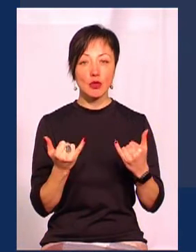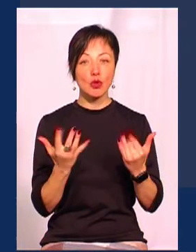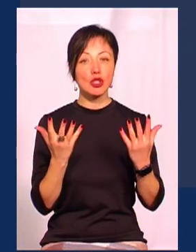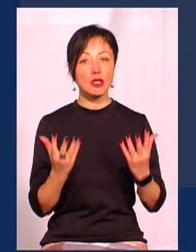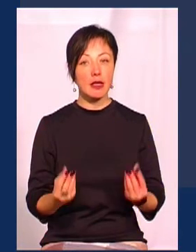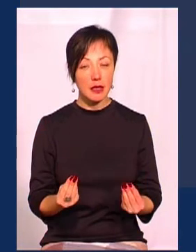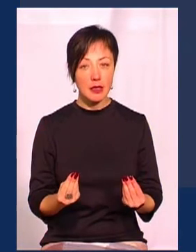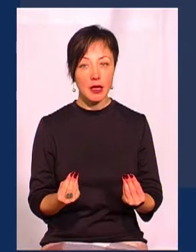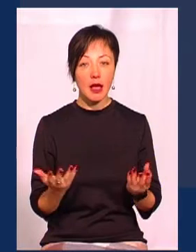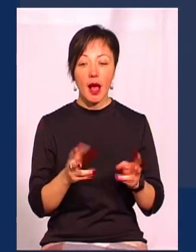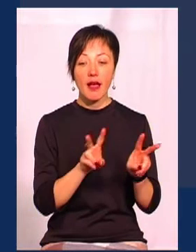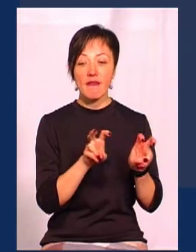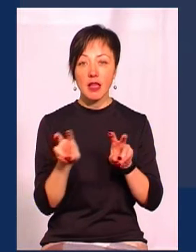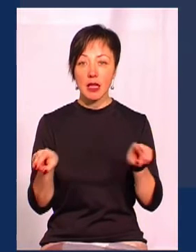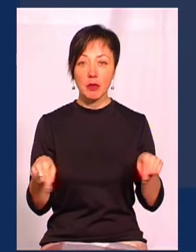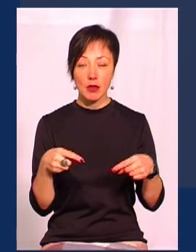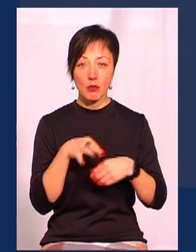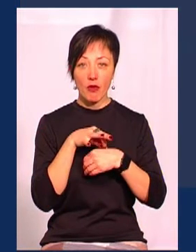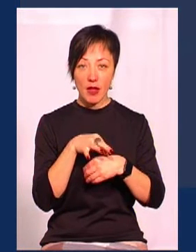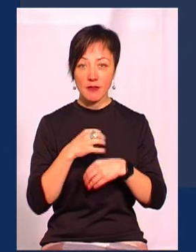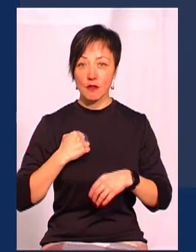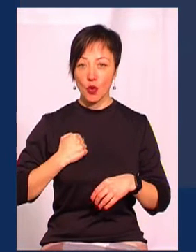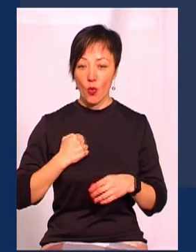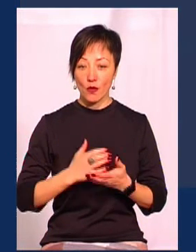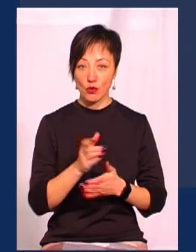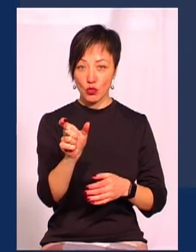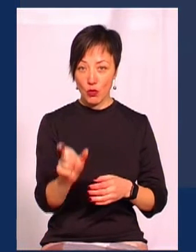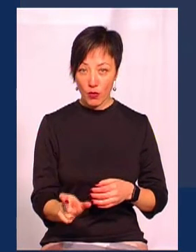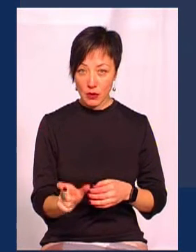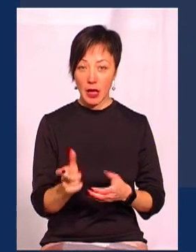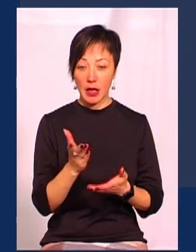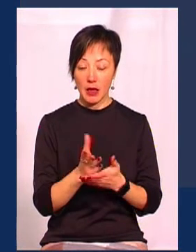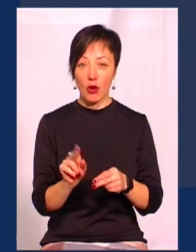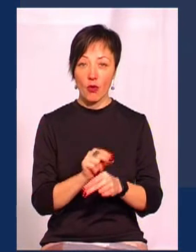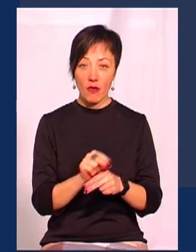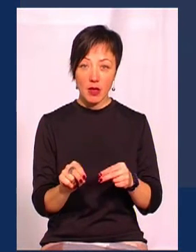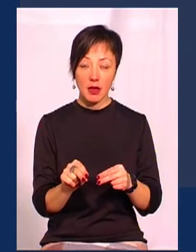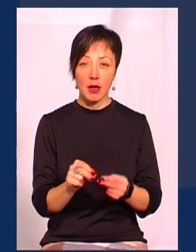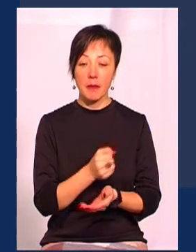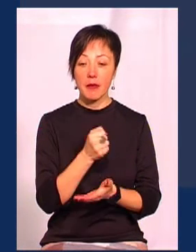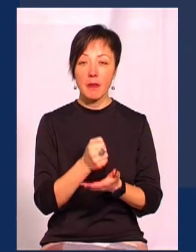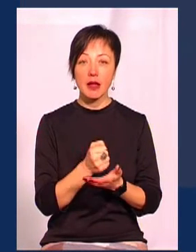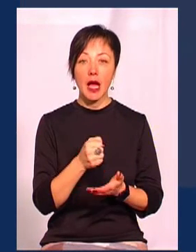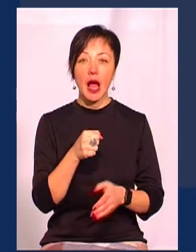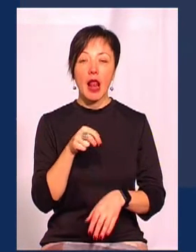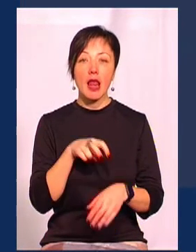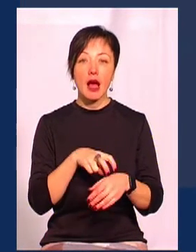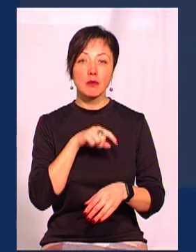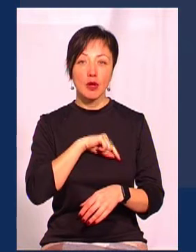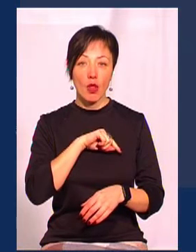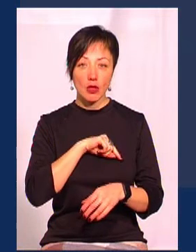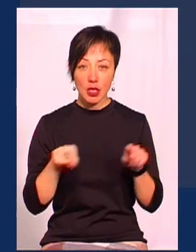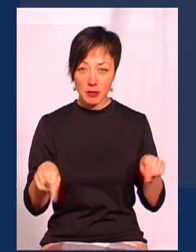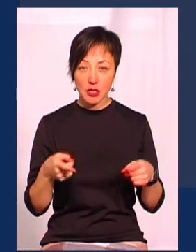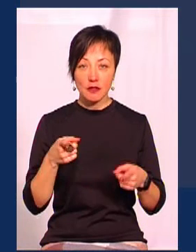оцінку, який вид реабілітації провести військовослужбовцю, який знаходиться на лікуванні, приймають лікарі-психологи. Психологічна